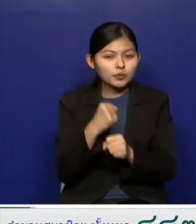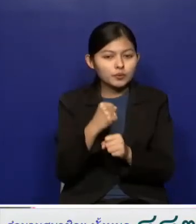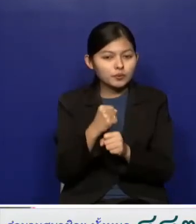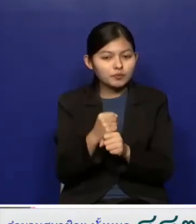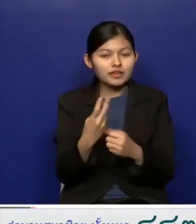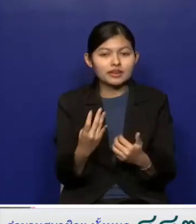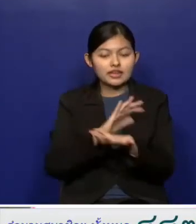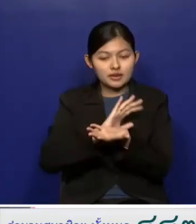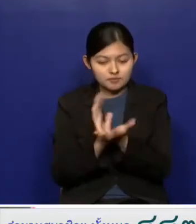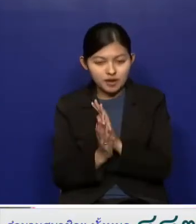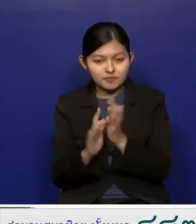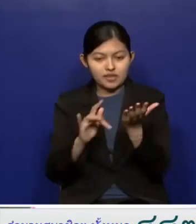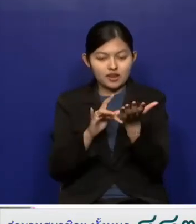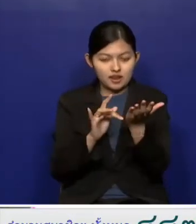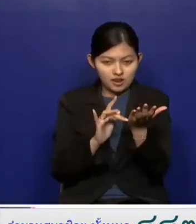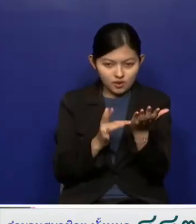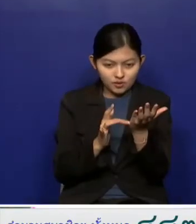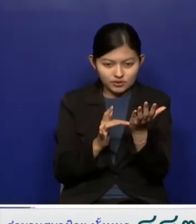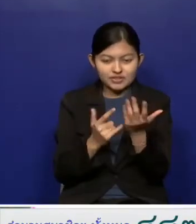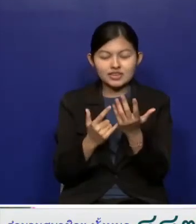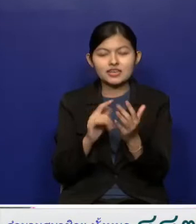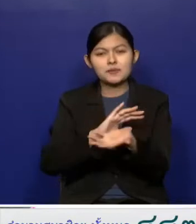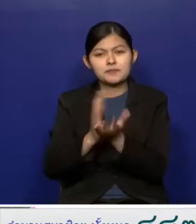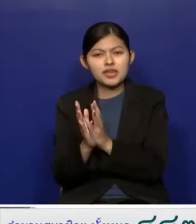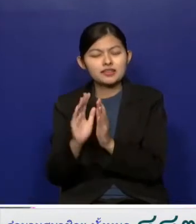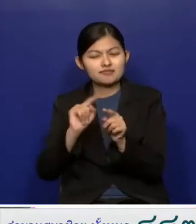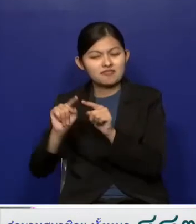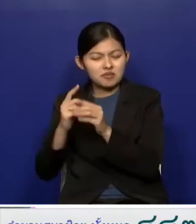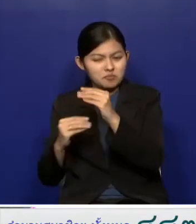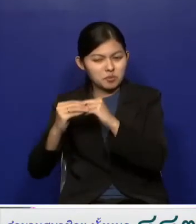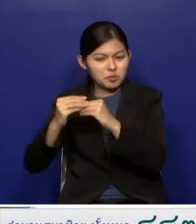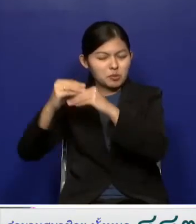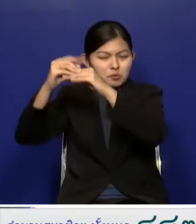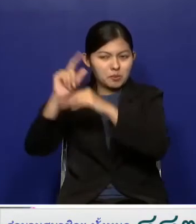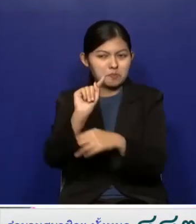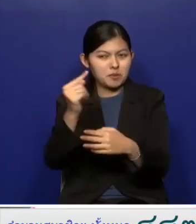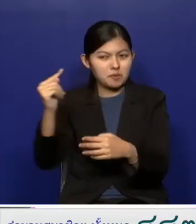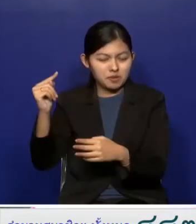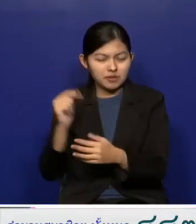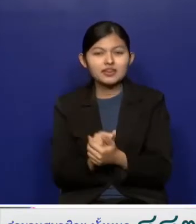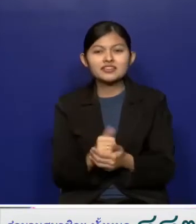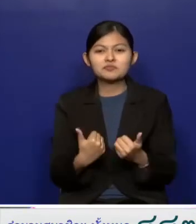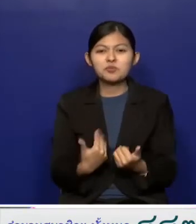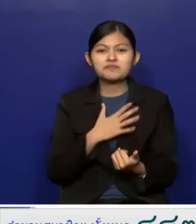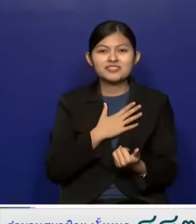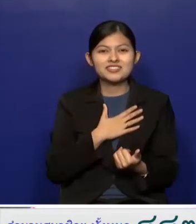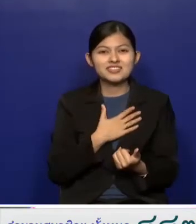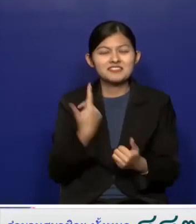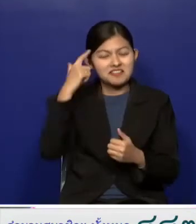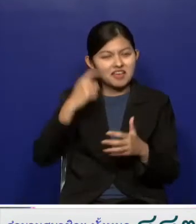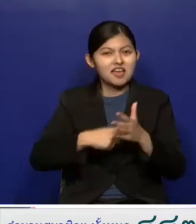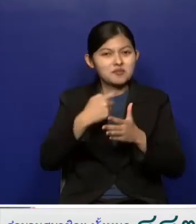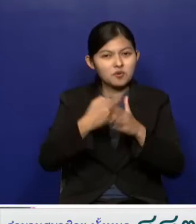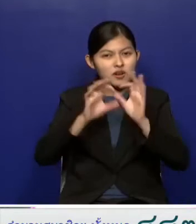การเปลี่ยนแปลงทางเทคโนโลยีการเปลี่ยนแปลงต่างๆได้เพิ่มมากขึ้นกับผมคิดว่านี่คือสิ่งที่เป็นเหตุผลและความจำ